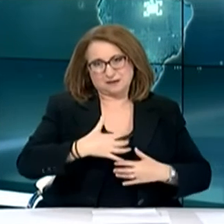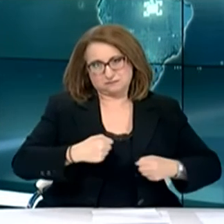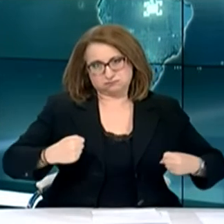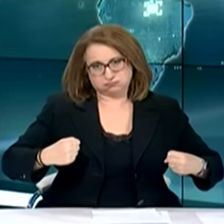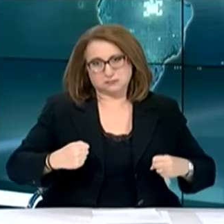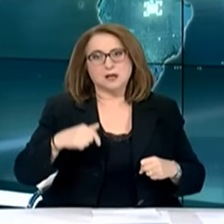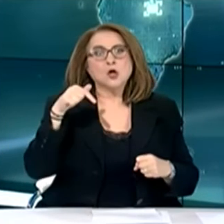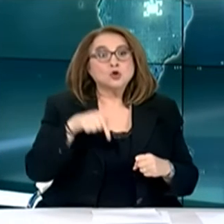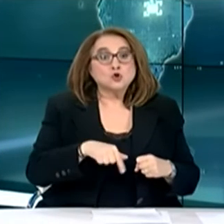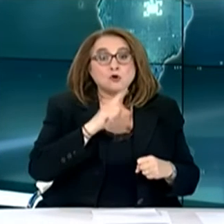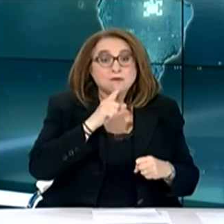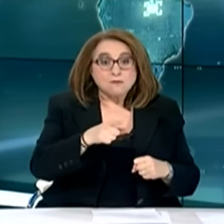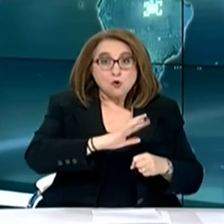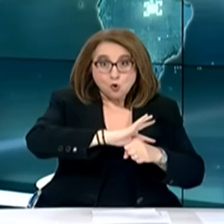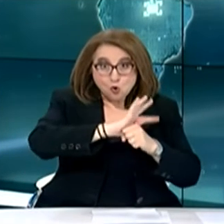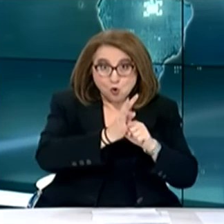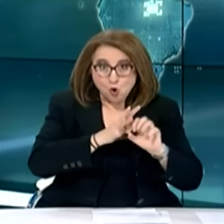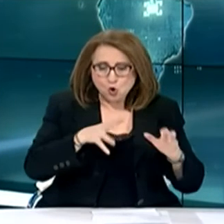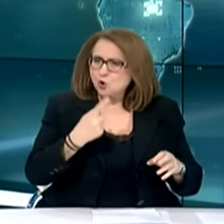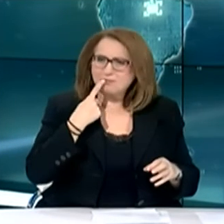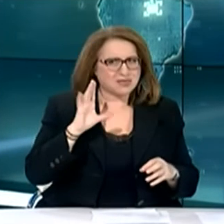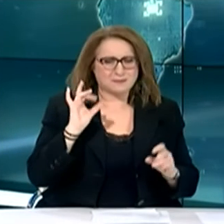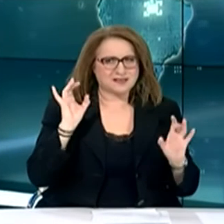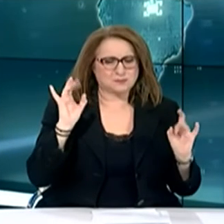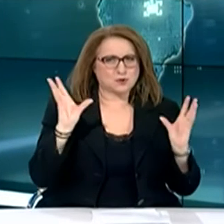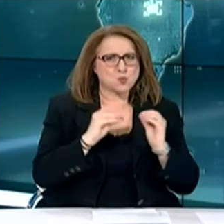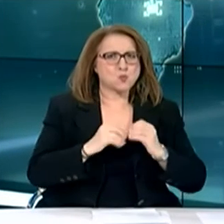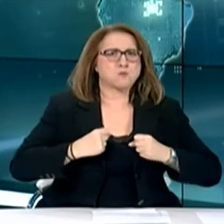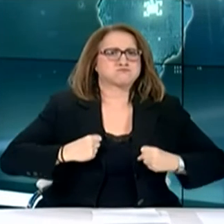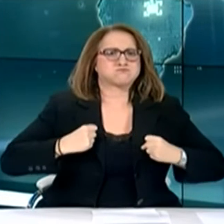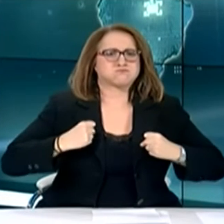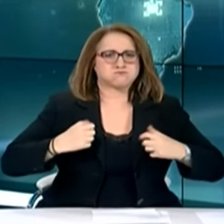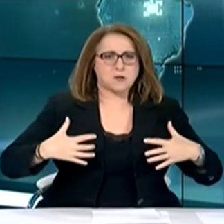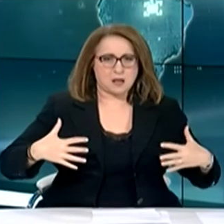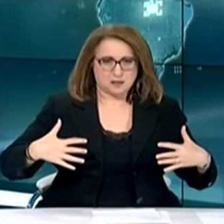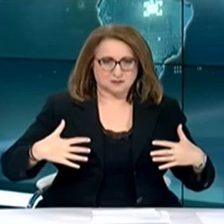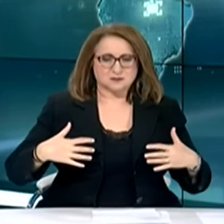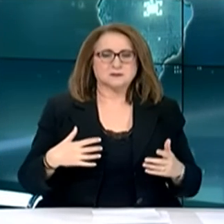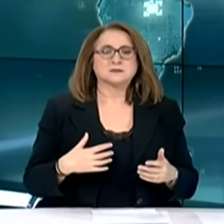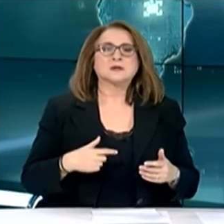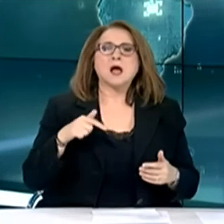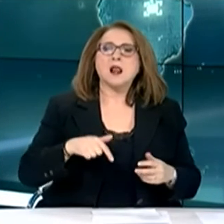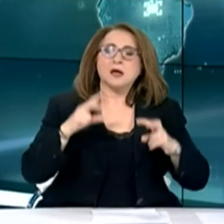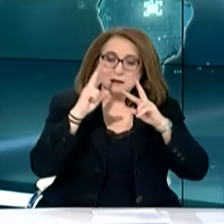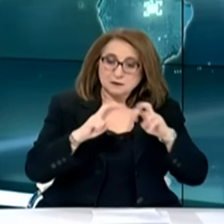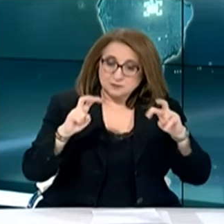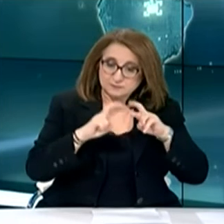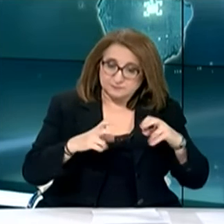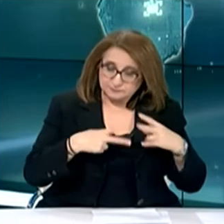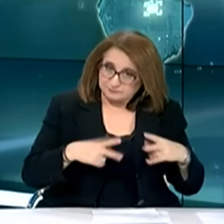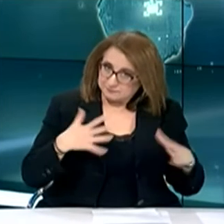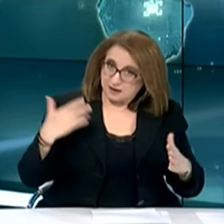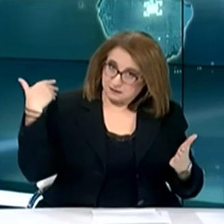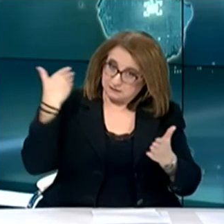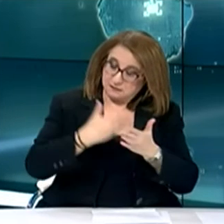την πανδημία σε σχέση με τους υπέρβαρους. Αντίθετα, αυτό που είναι γνωστό από ερευνητικές εργασίες είναι ότι οι